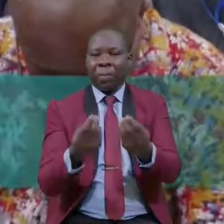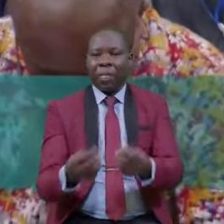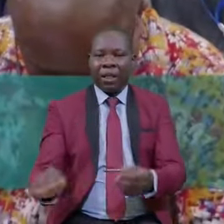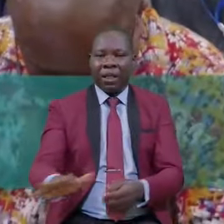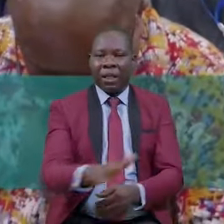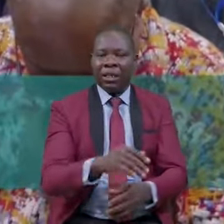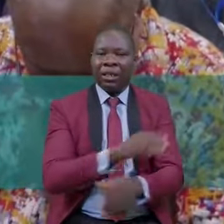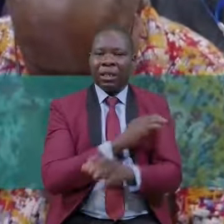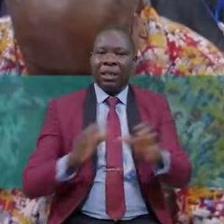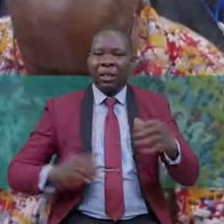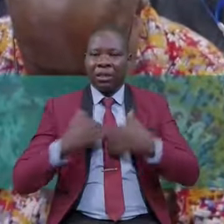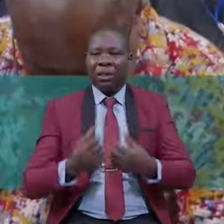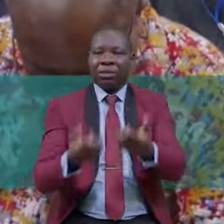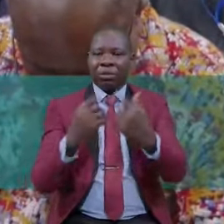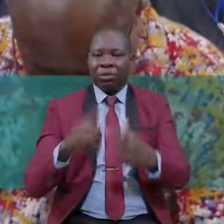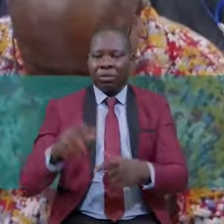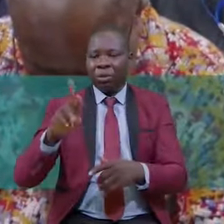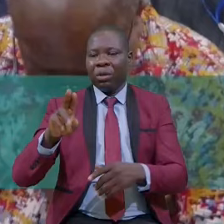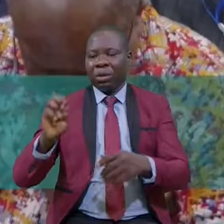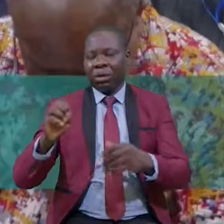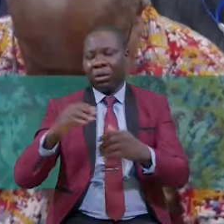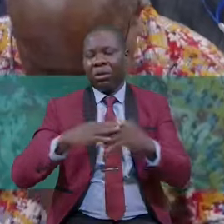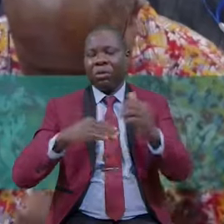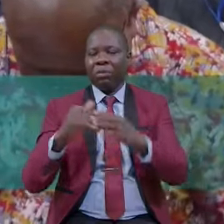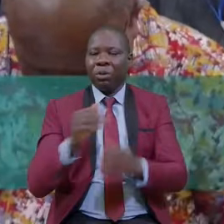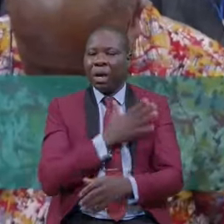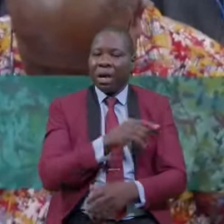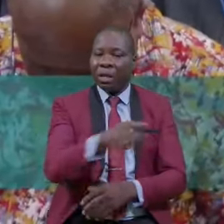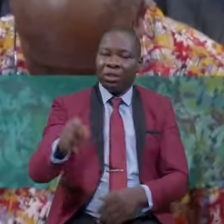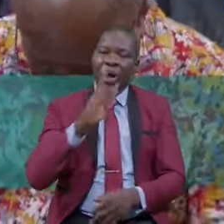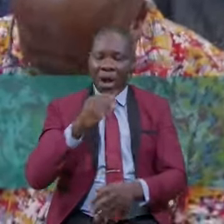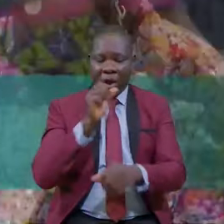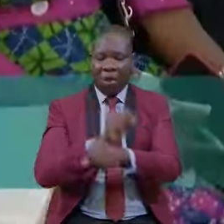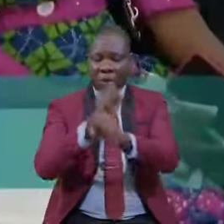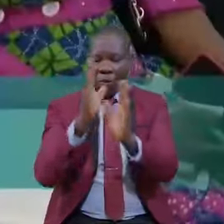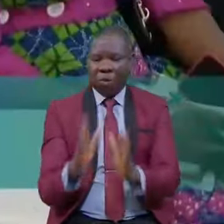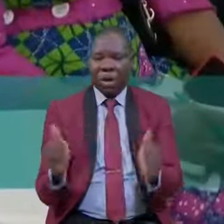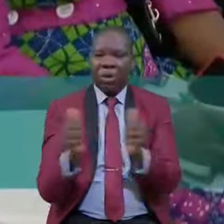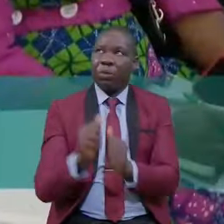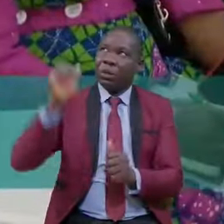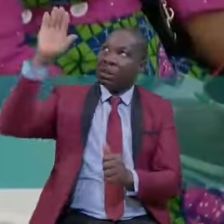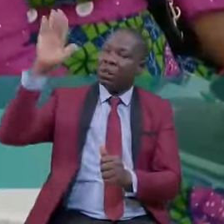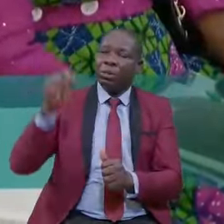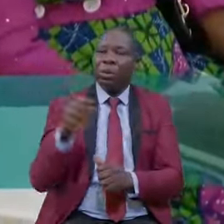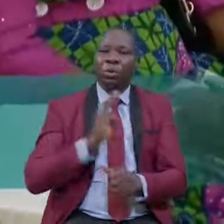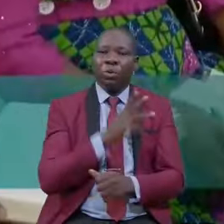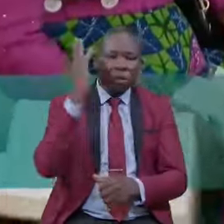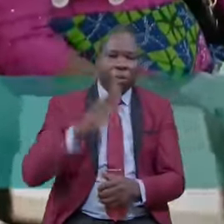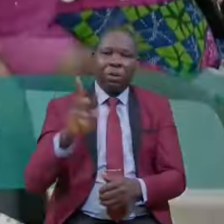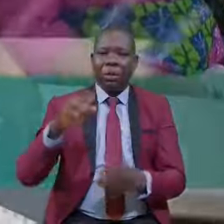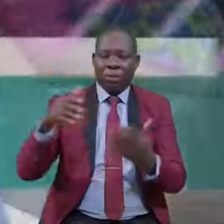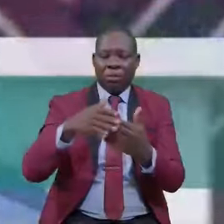workers et together vous êtes ouvriers avec lui. Vous allez rebâtir au nom de Jésus.